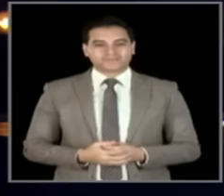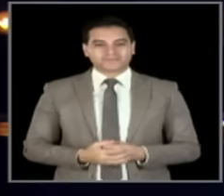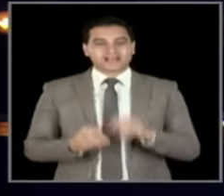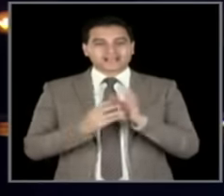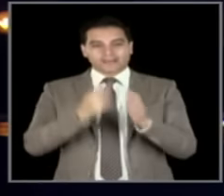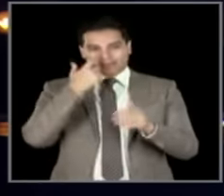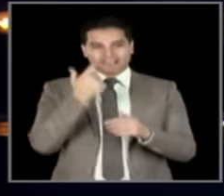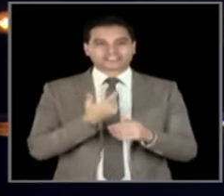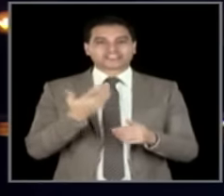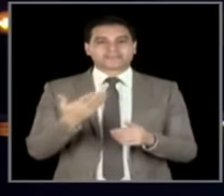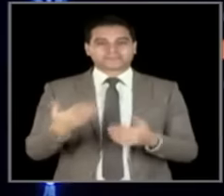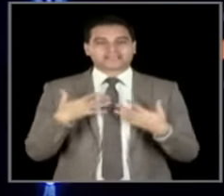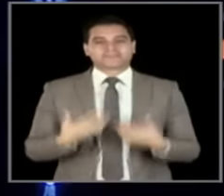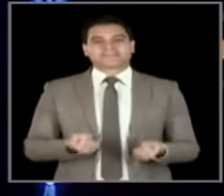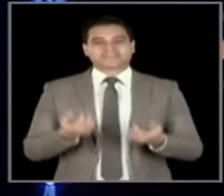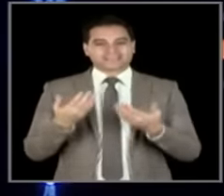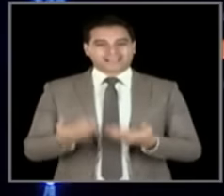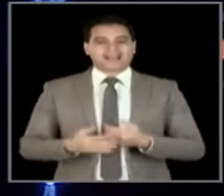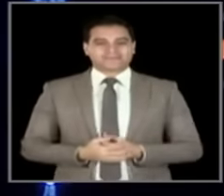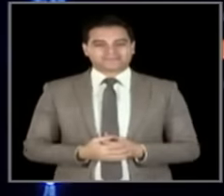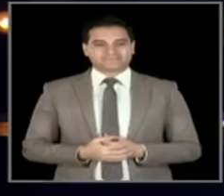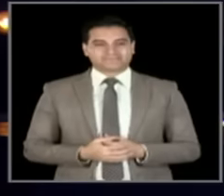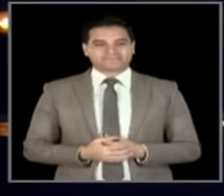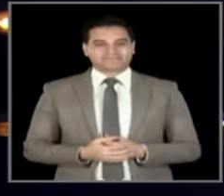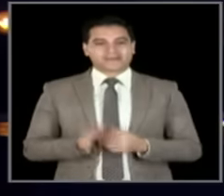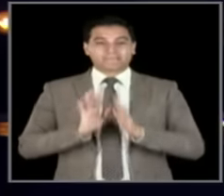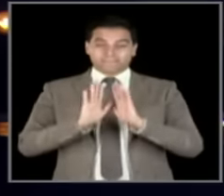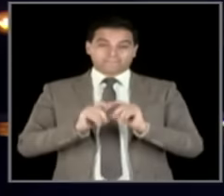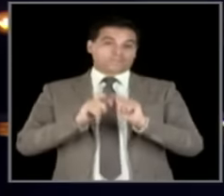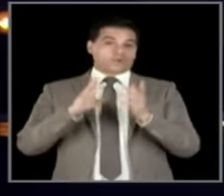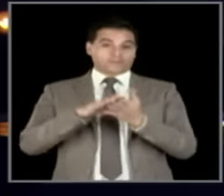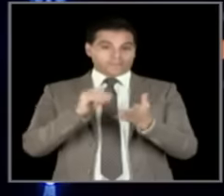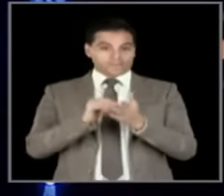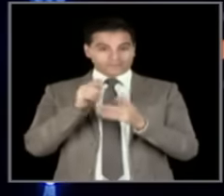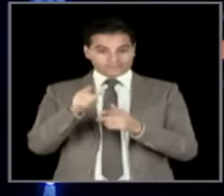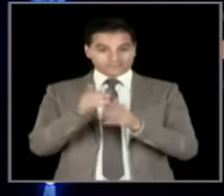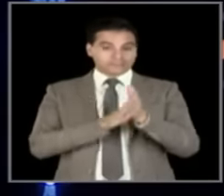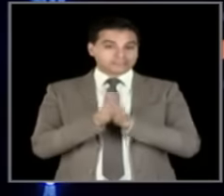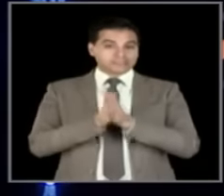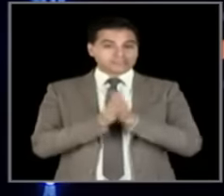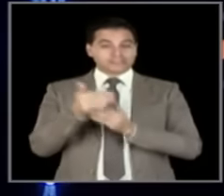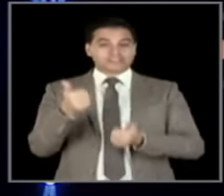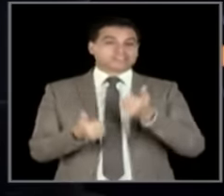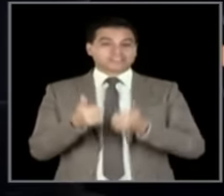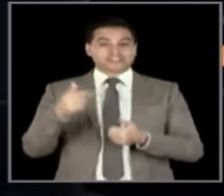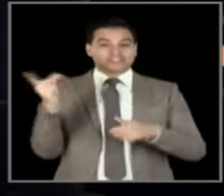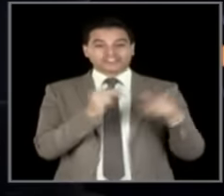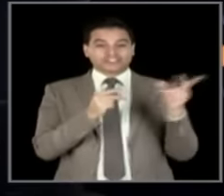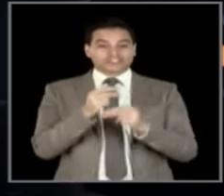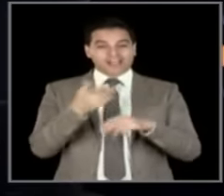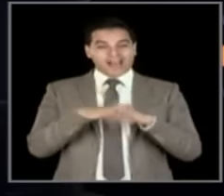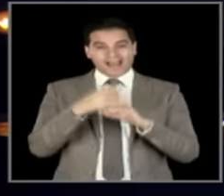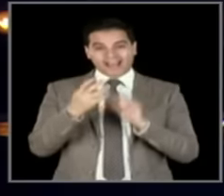جامعة عين شمس الحمد لله على السلامة الله يسلم حضرتك مبدئياً في طار بينكم وبين جامعة اسكندرية ده مبدئياً